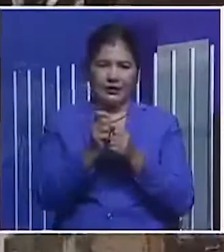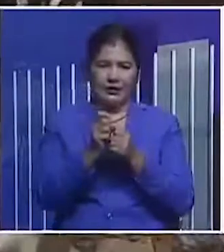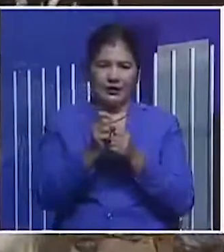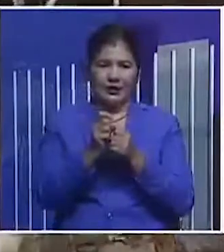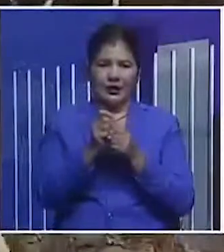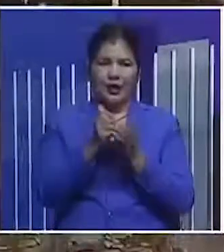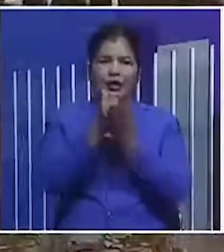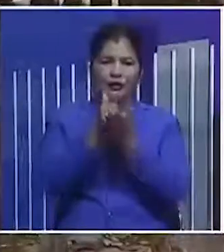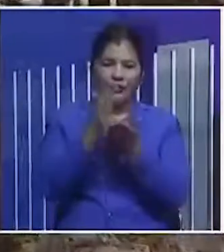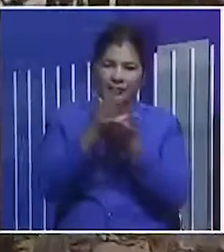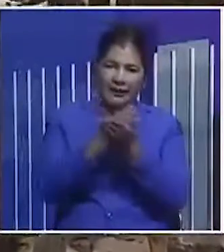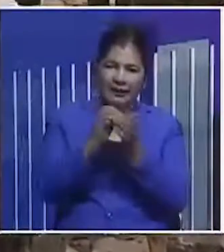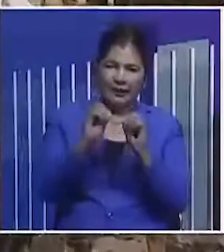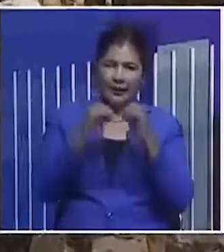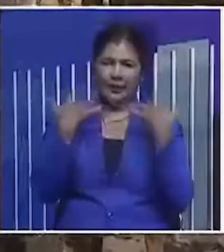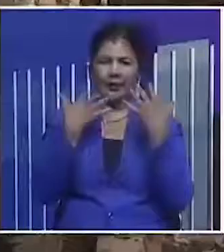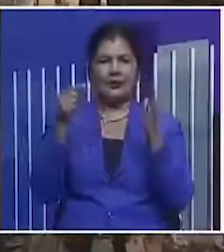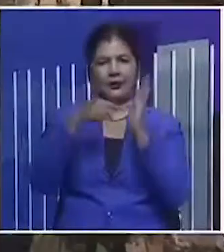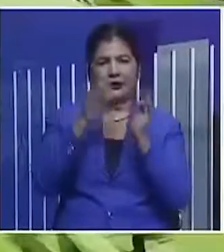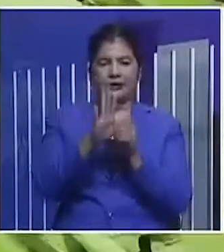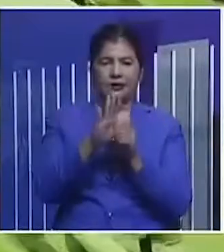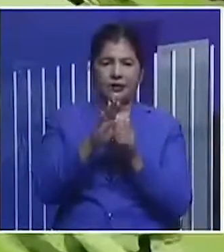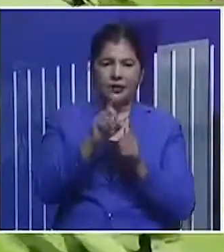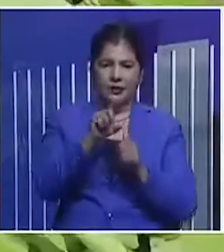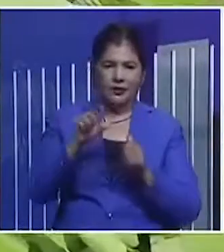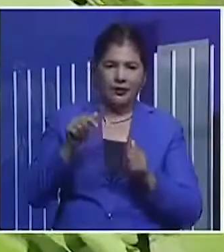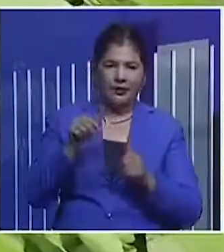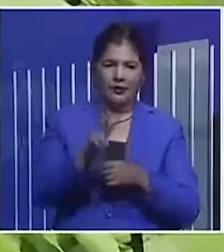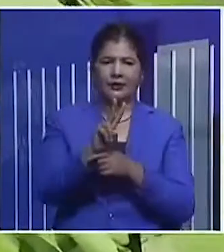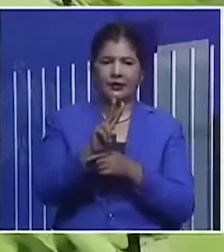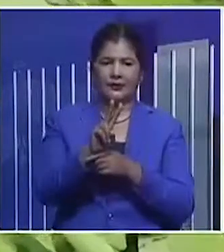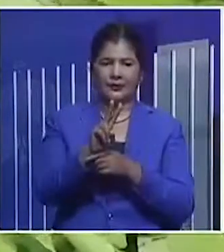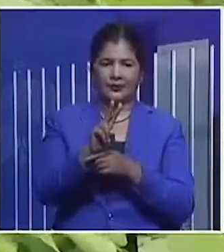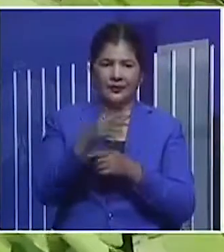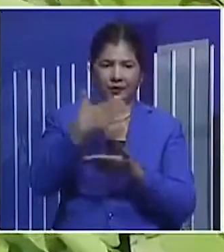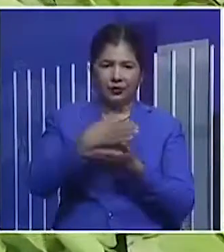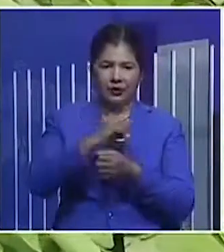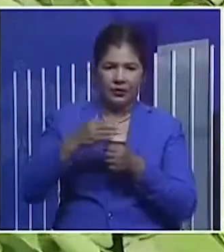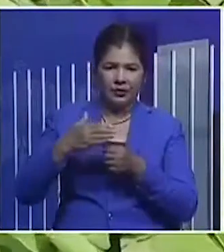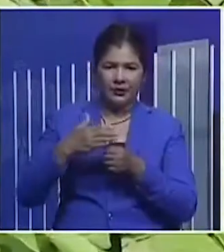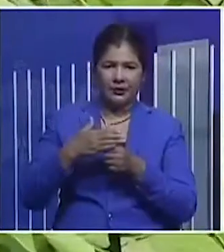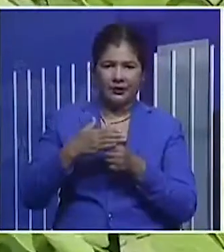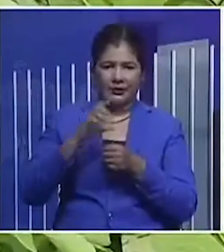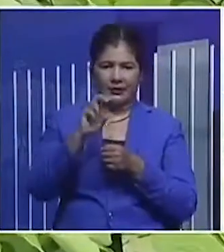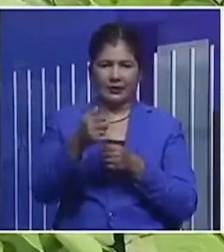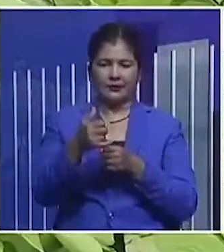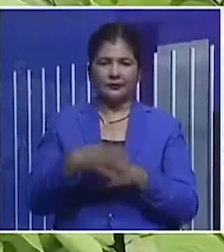वितरण कार्यक्रम प्रभावकारी देखिएको छ। दशरथ घिमिरे, नेपाल टेलिभिजन, लुम्बिनी प्रदेश,